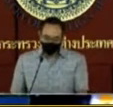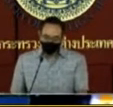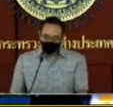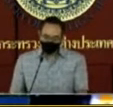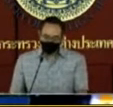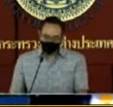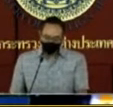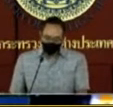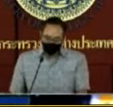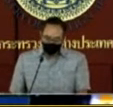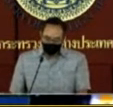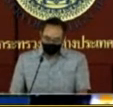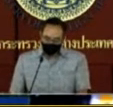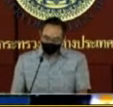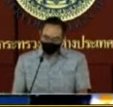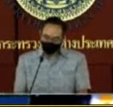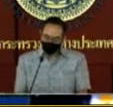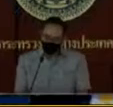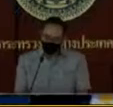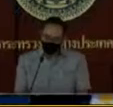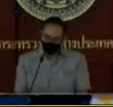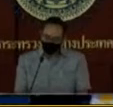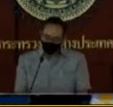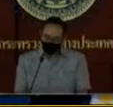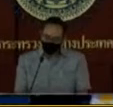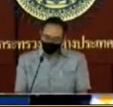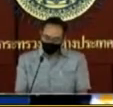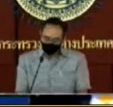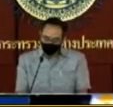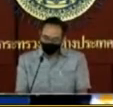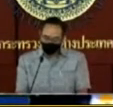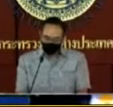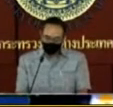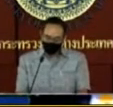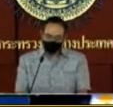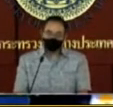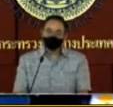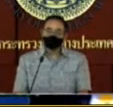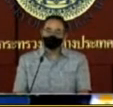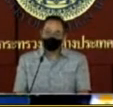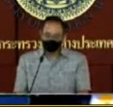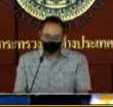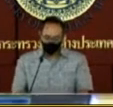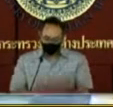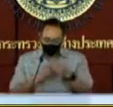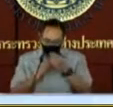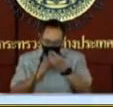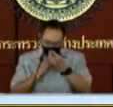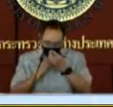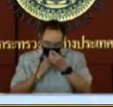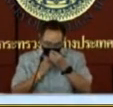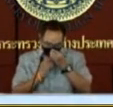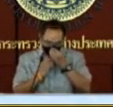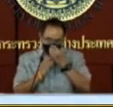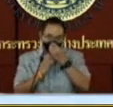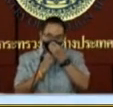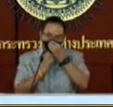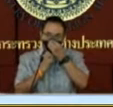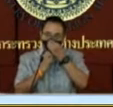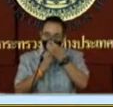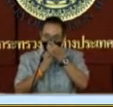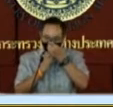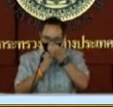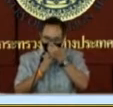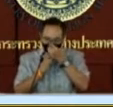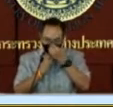ในวันพรุ่งนี้นะครับหลังจากจบประชุมผู้นำเขตเศรษฐกิจ APEC ครั้งที่28ซึ่งเป็นครั้ง